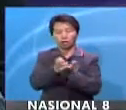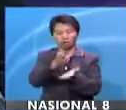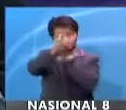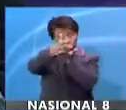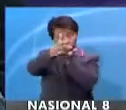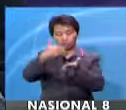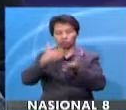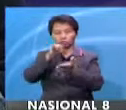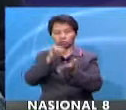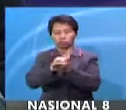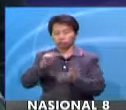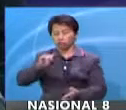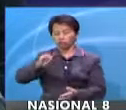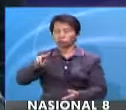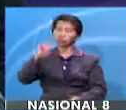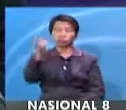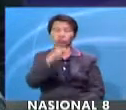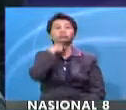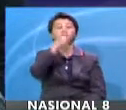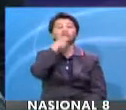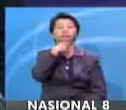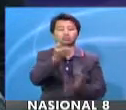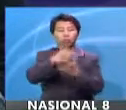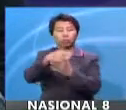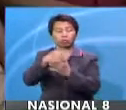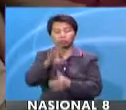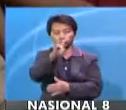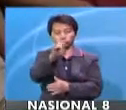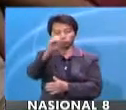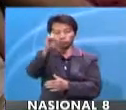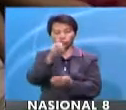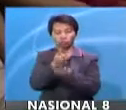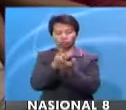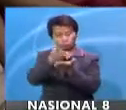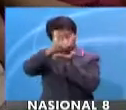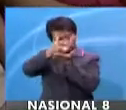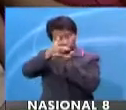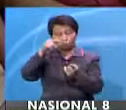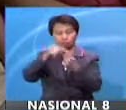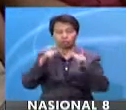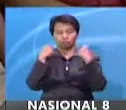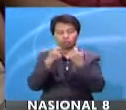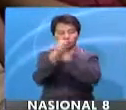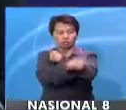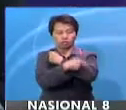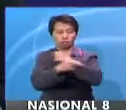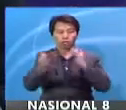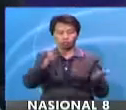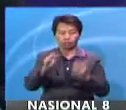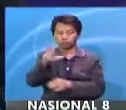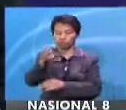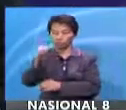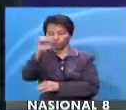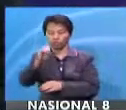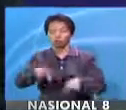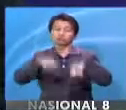Sebelum ini hanya Tunku Mahkota Johor itu yang menyuarakan pengagihan 70% wang hak siaran kepada pasukan negeri berbanding hanya